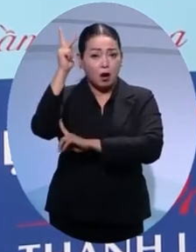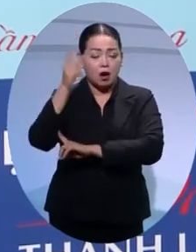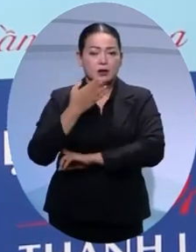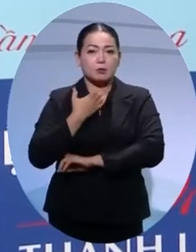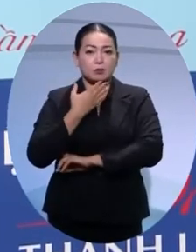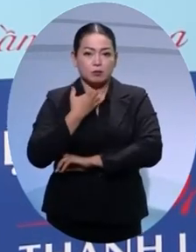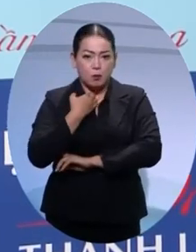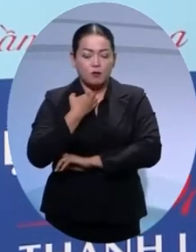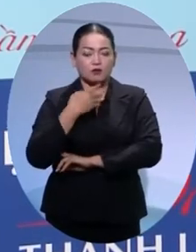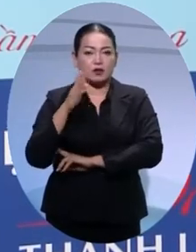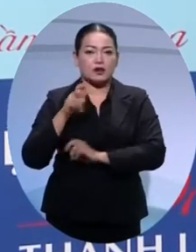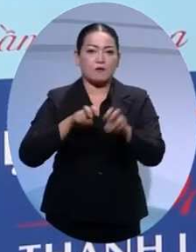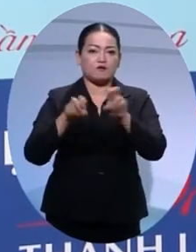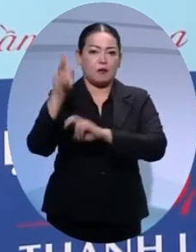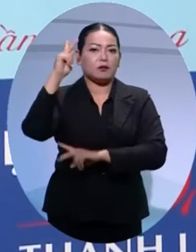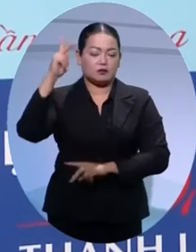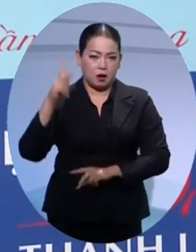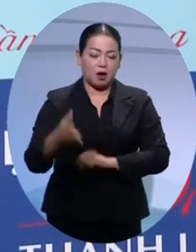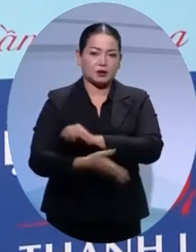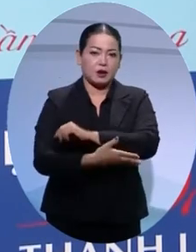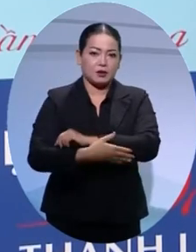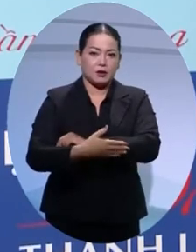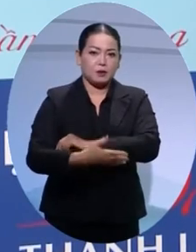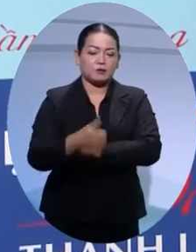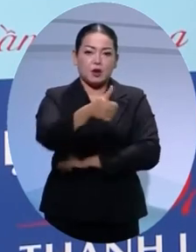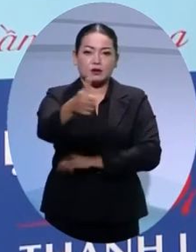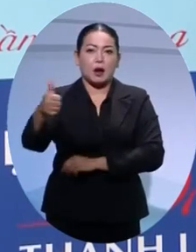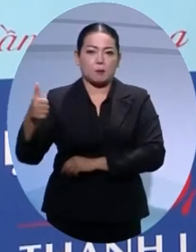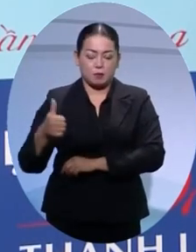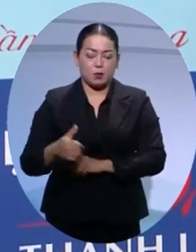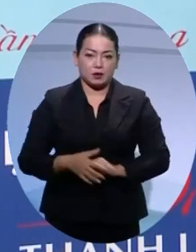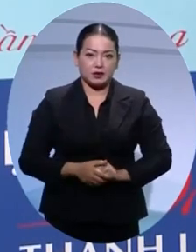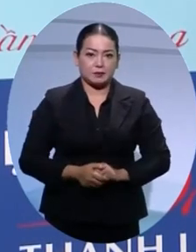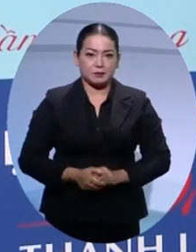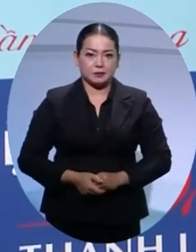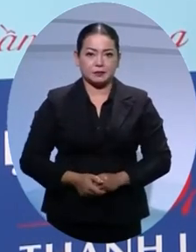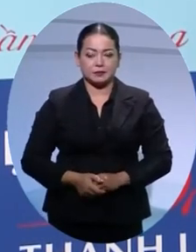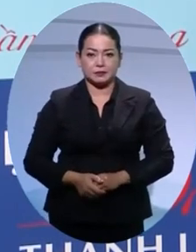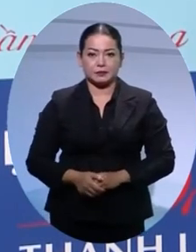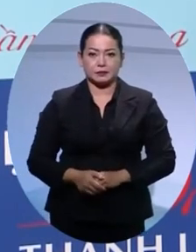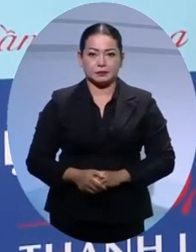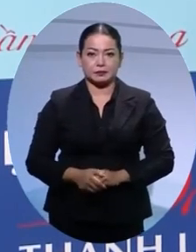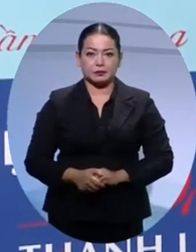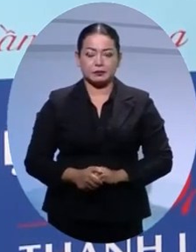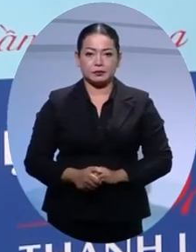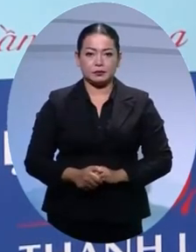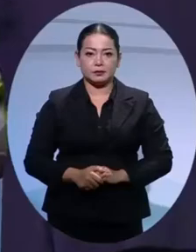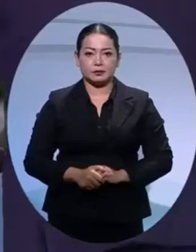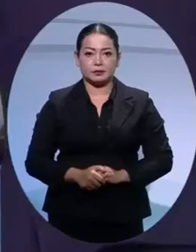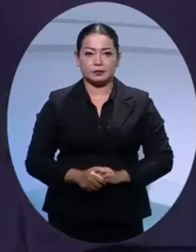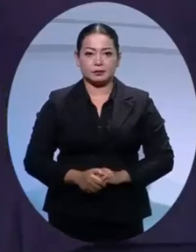phải vượt qua để có thể góp phần cùng với ngành y tế thành phố xây dựng ngành y tế Việt Nam thật sự sánh vai với các nước trong khu